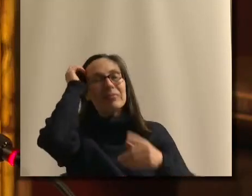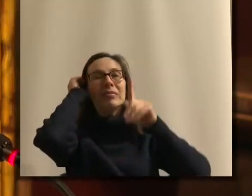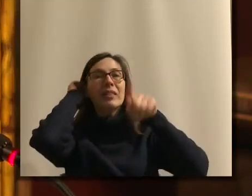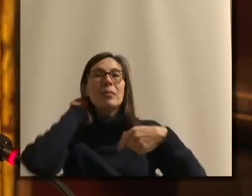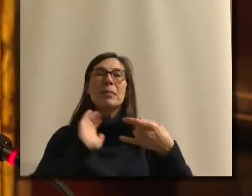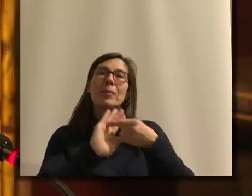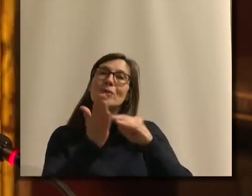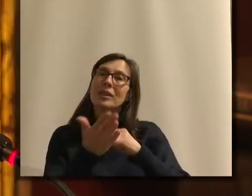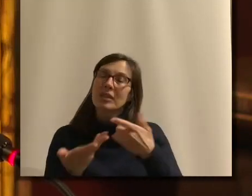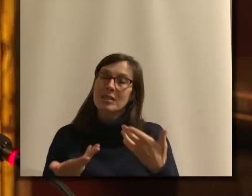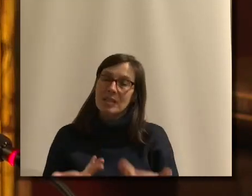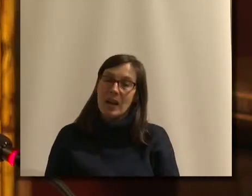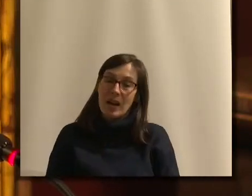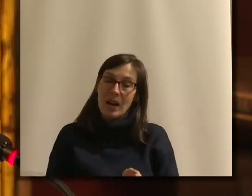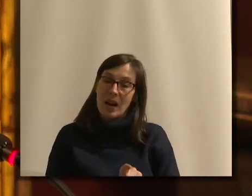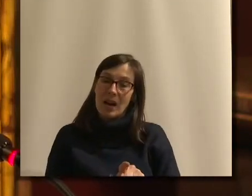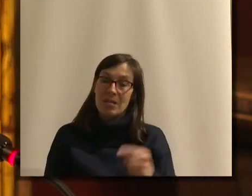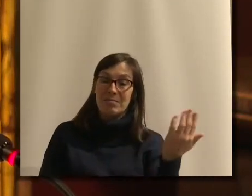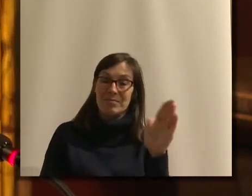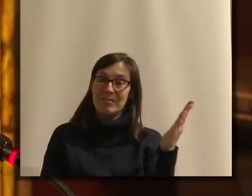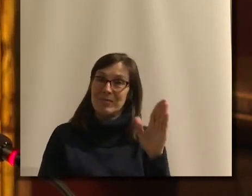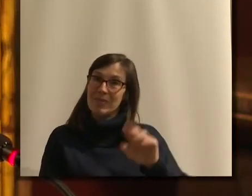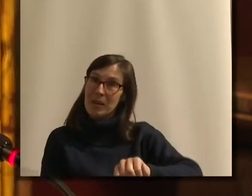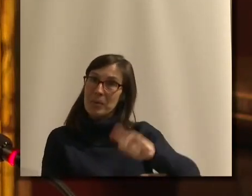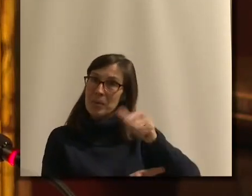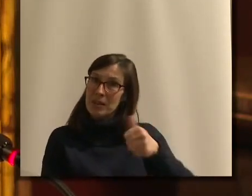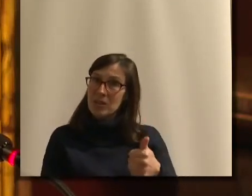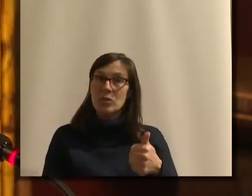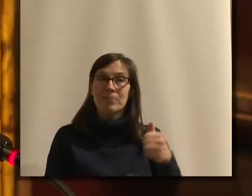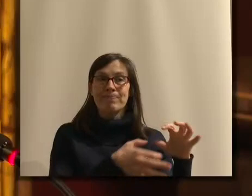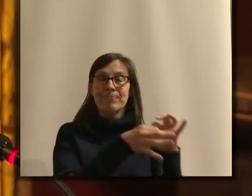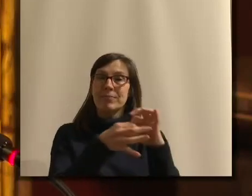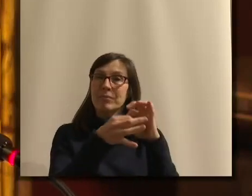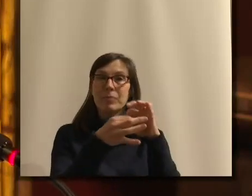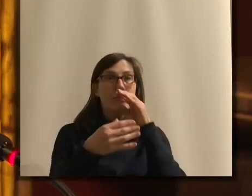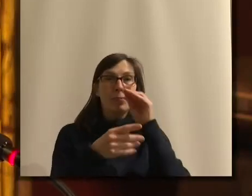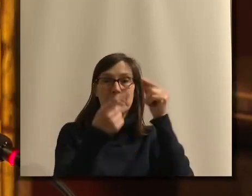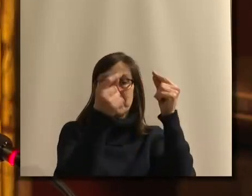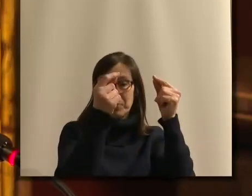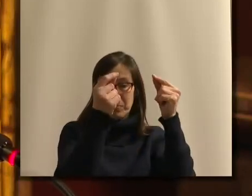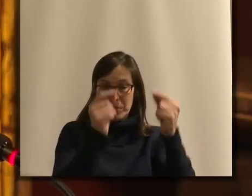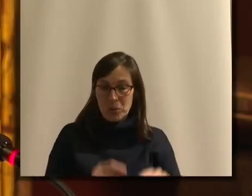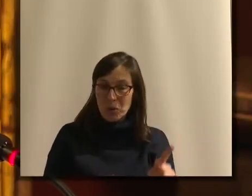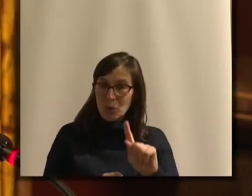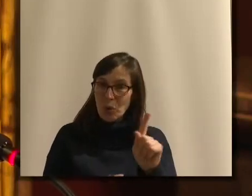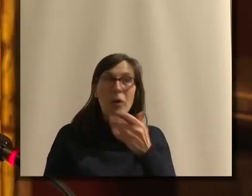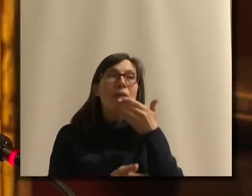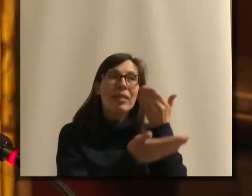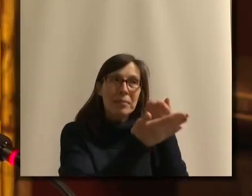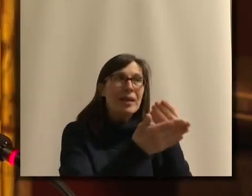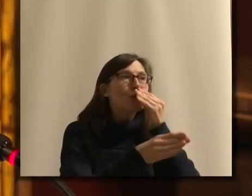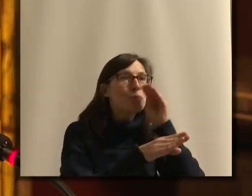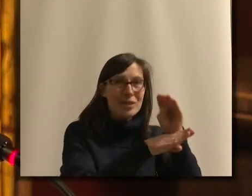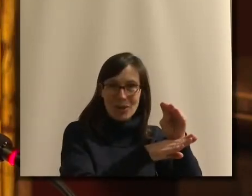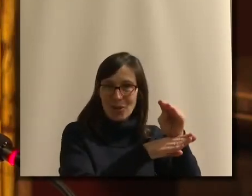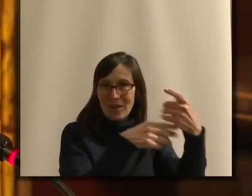projectes que sometem a aprovació ara doncs, no tenen dotació pressupostària però s'ha sol·licitat ja una subvenció a la Diputació de Barcelona que